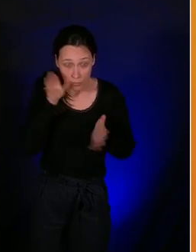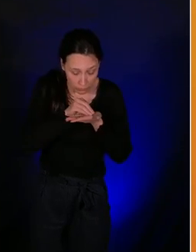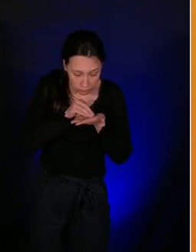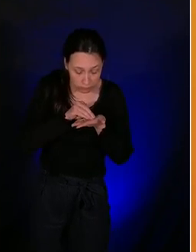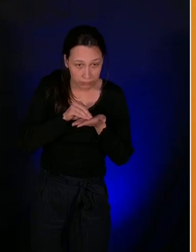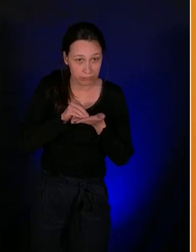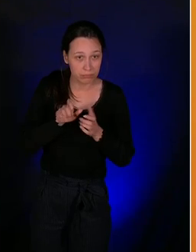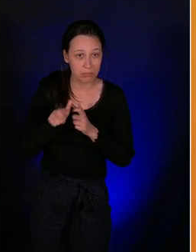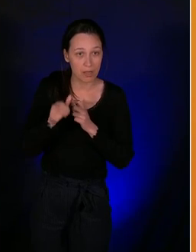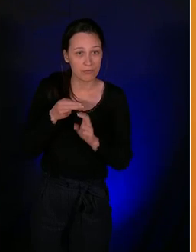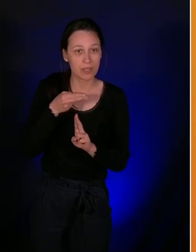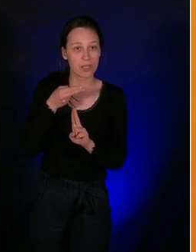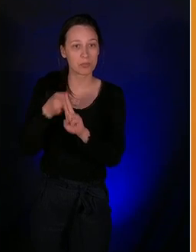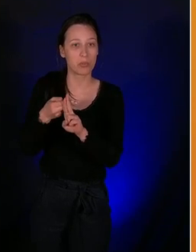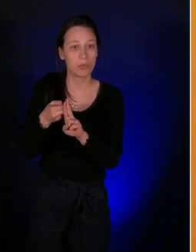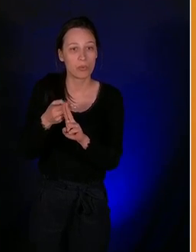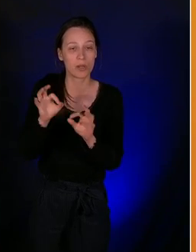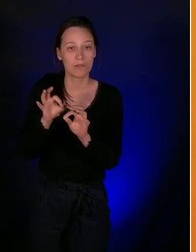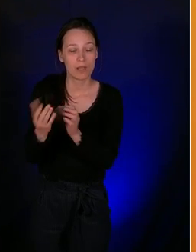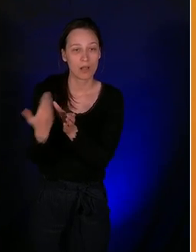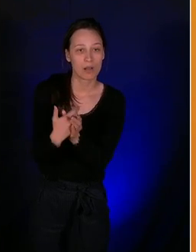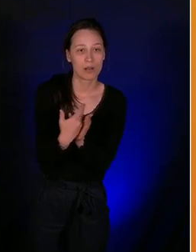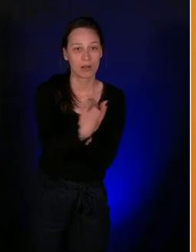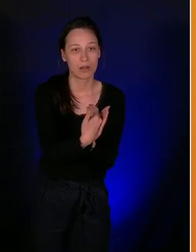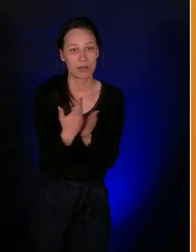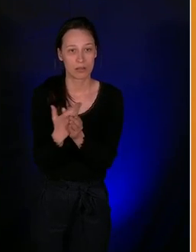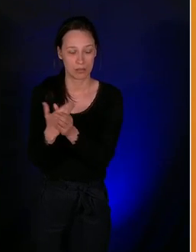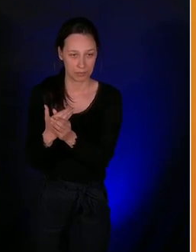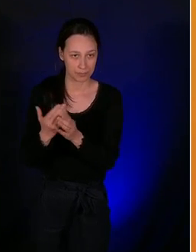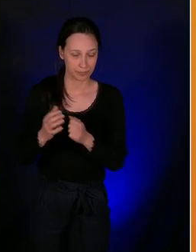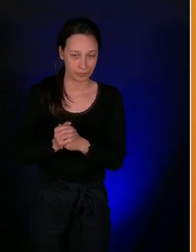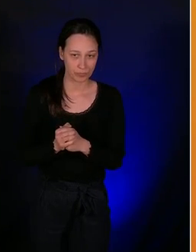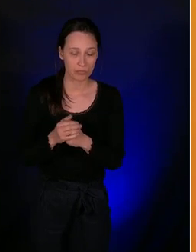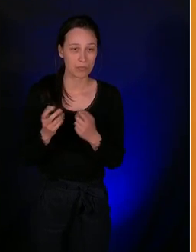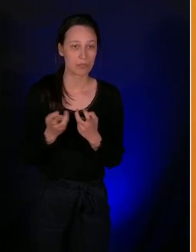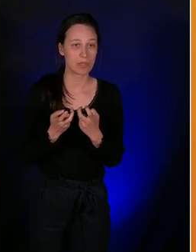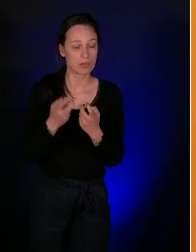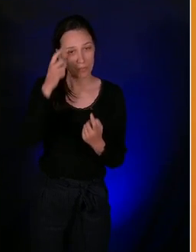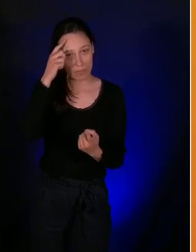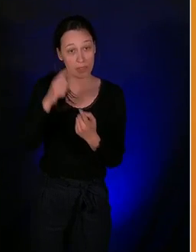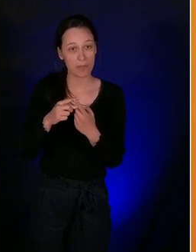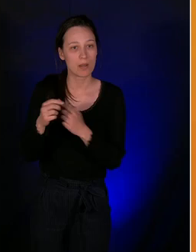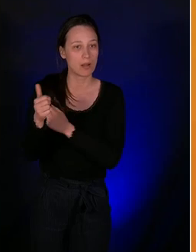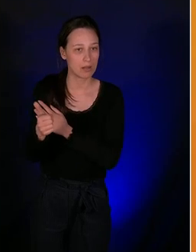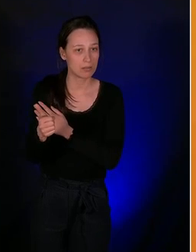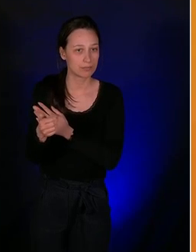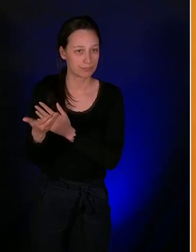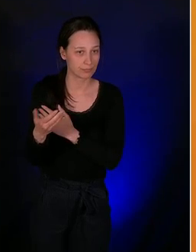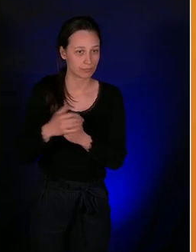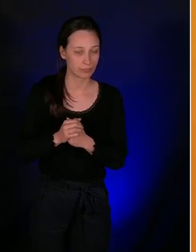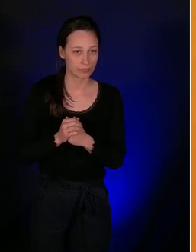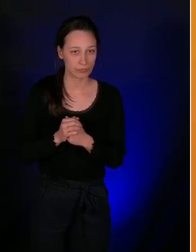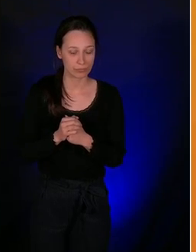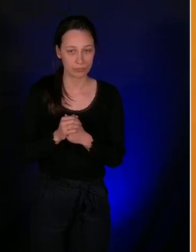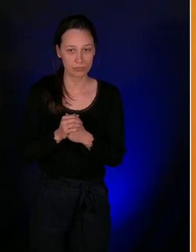pour répondre sur les interpellations qui ont eu trait sur le thème 1, le préambule et le thème 1.